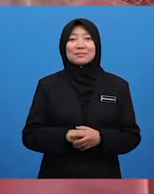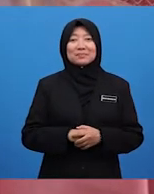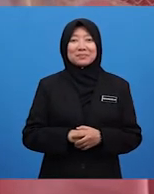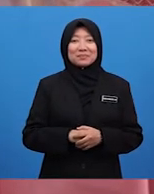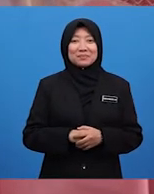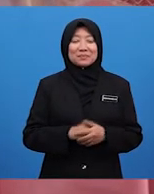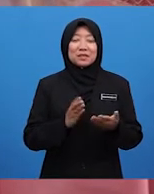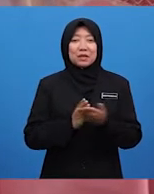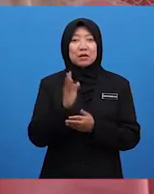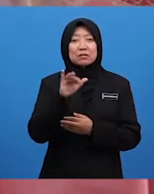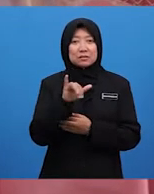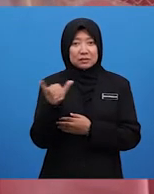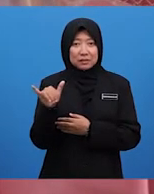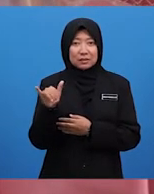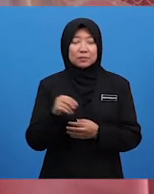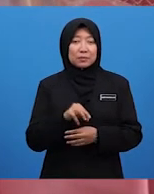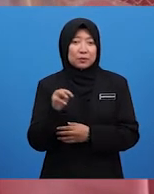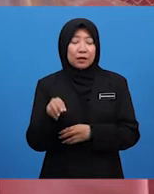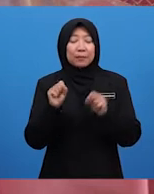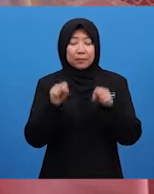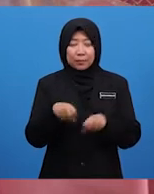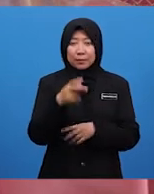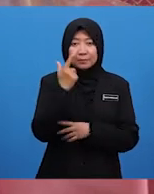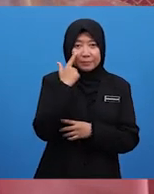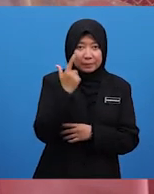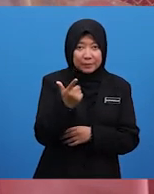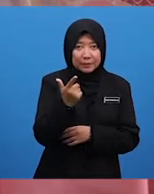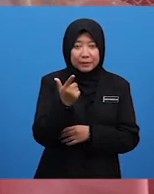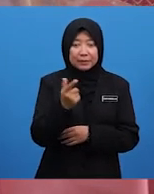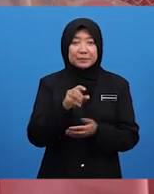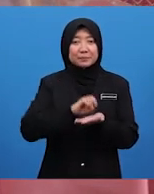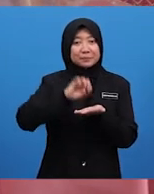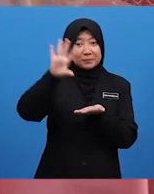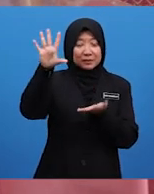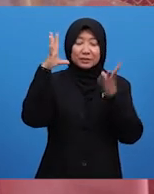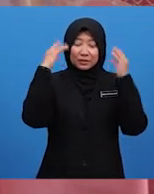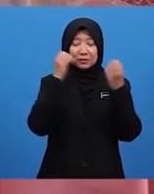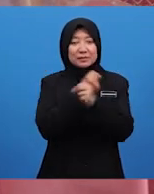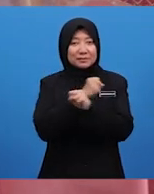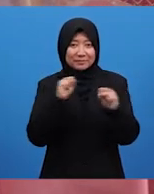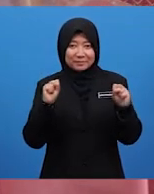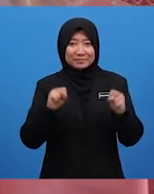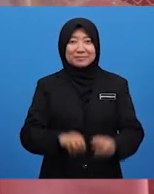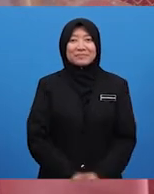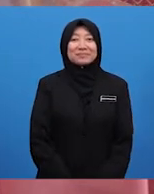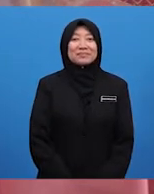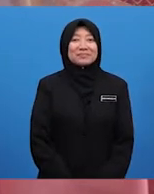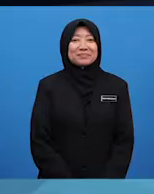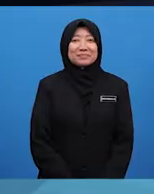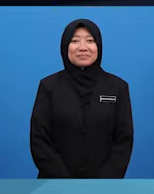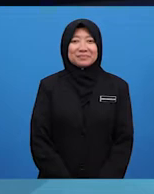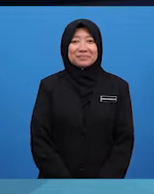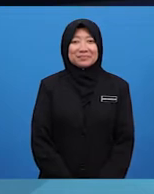Baiklah, seterusnya murid-murid boleh memerhatikan slide yang cikgu telah sediakan.